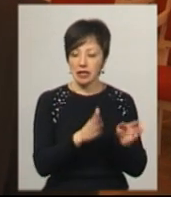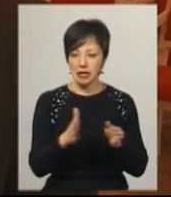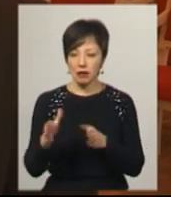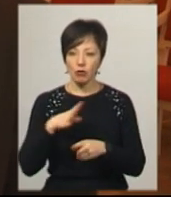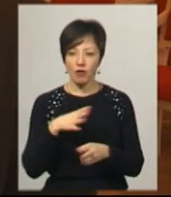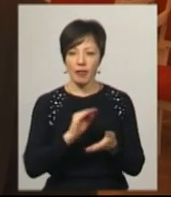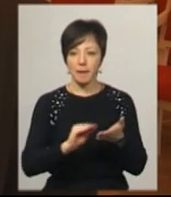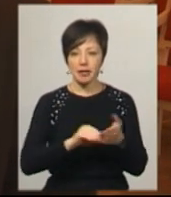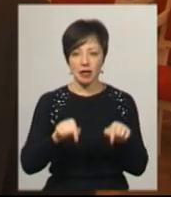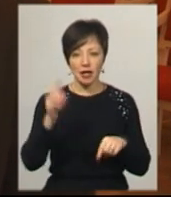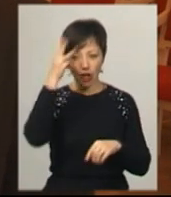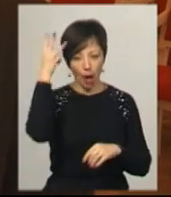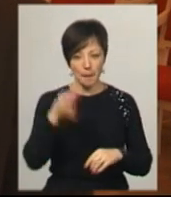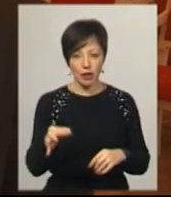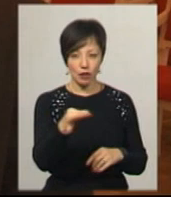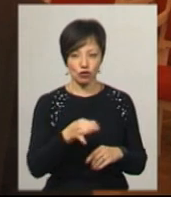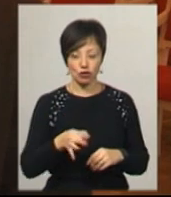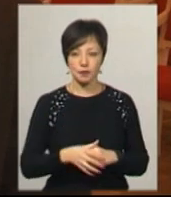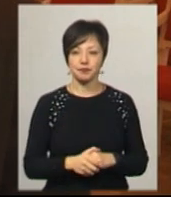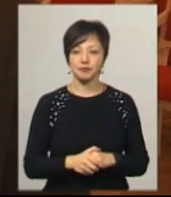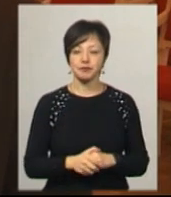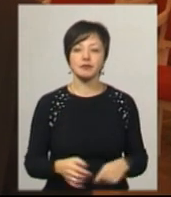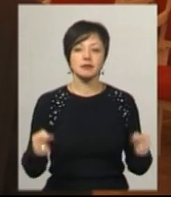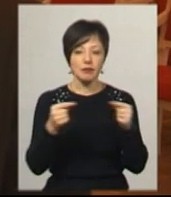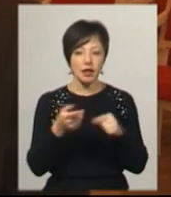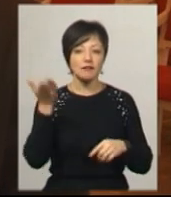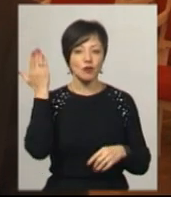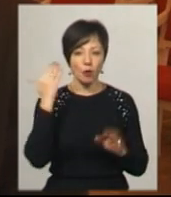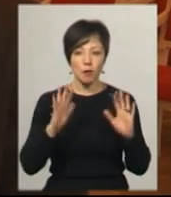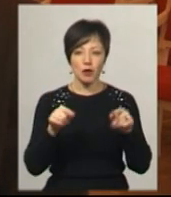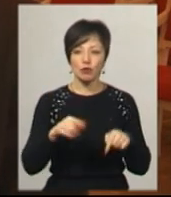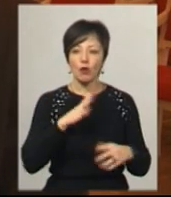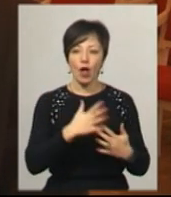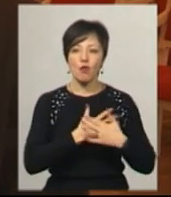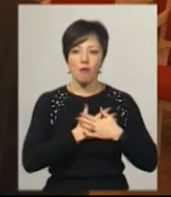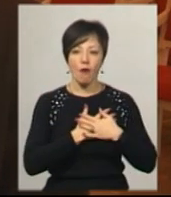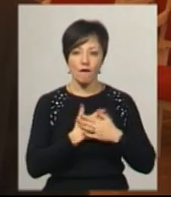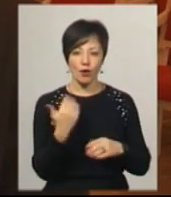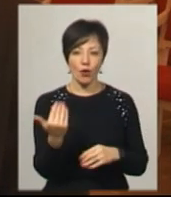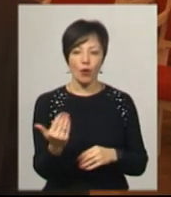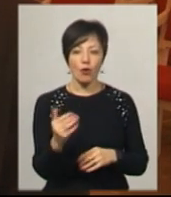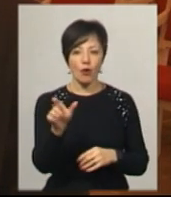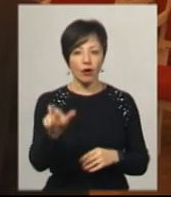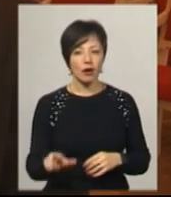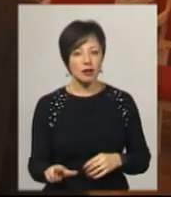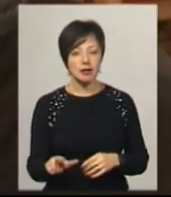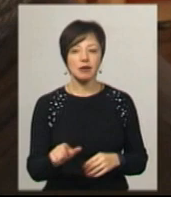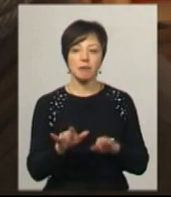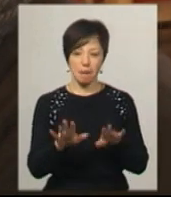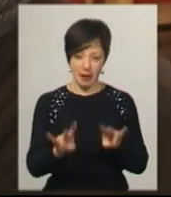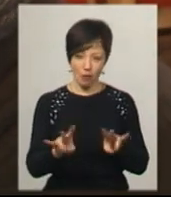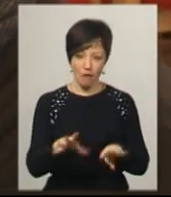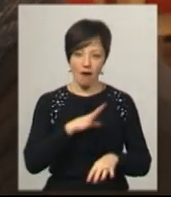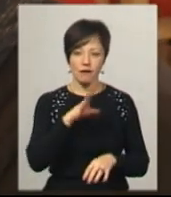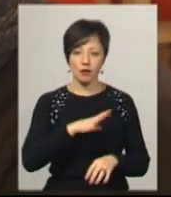був на Хмельниччині. Він якраз у той момент, в нього тут була любов його, і він перебував.